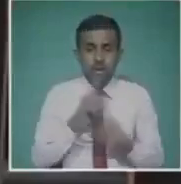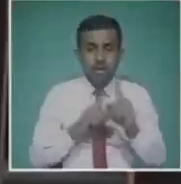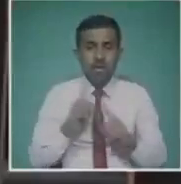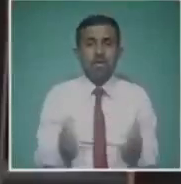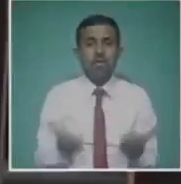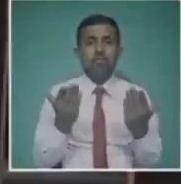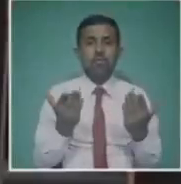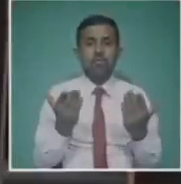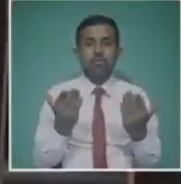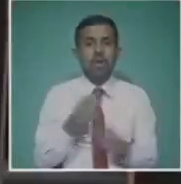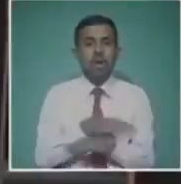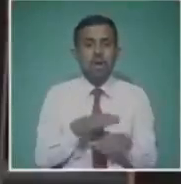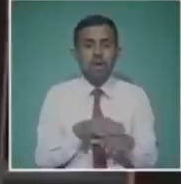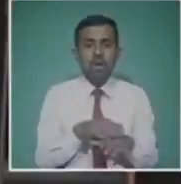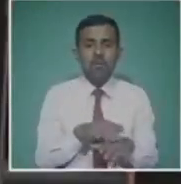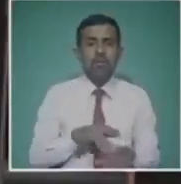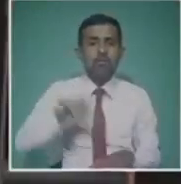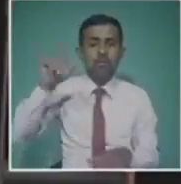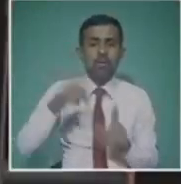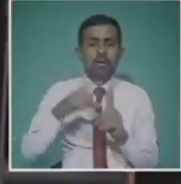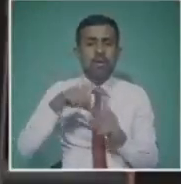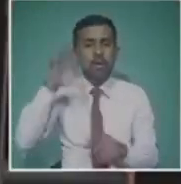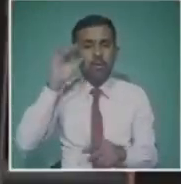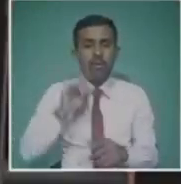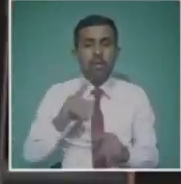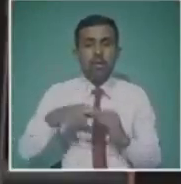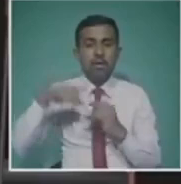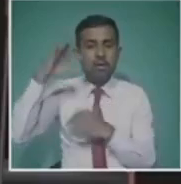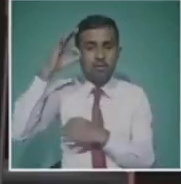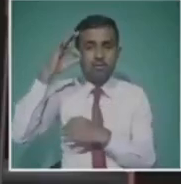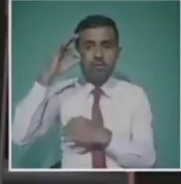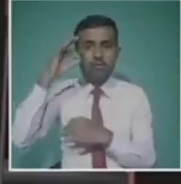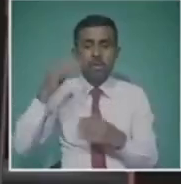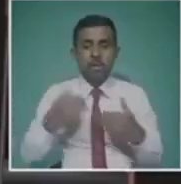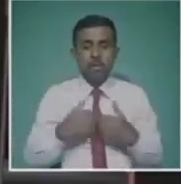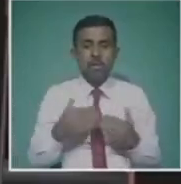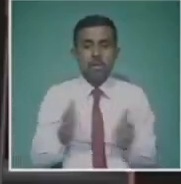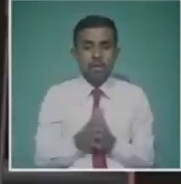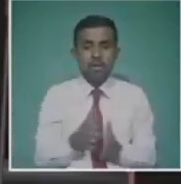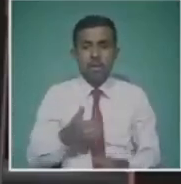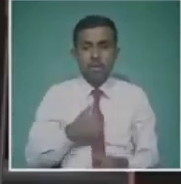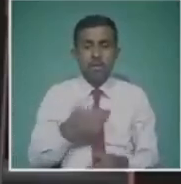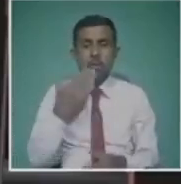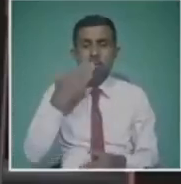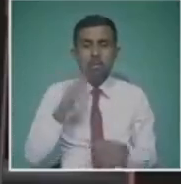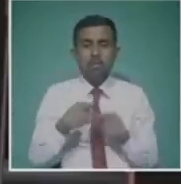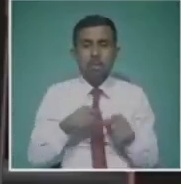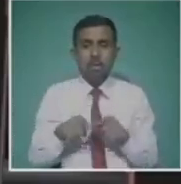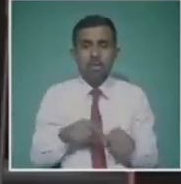මම ලෑස්ති මම කියන්නේ ආණ්ඩුවේනේ ලංකාවේ ඒ විශ්වවිද්‍යාලයේ අපි එකඟ වෙලා තියෙන සුදුසුකම් මනුව